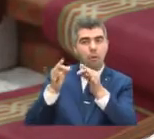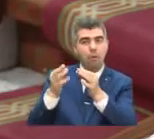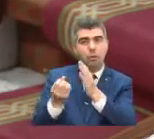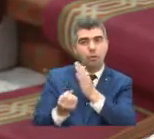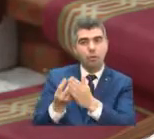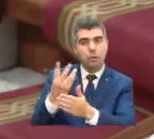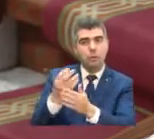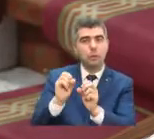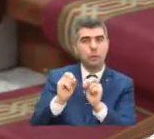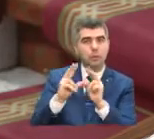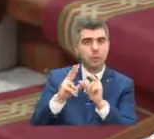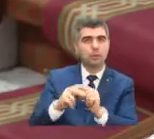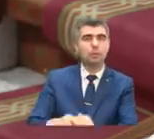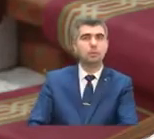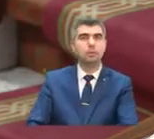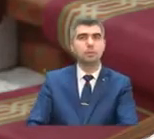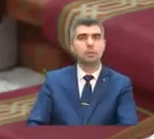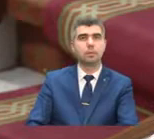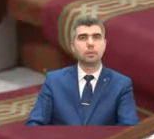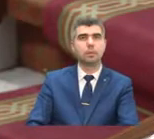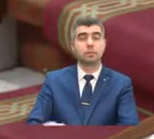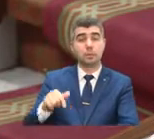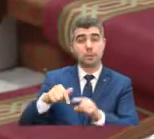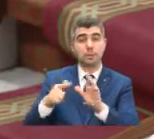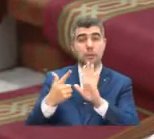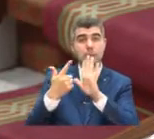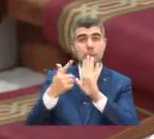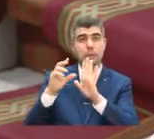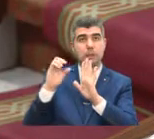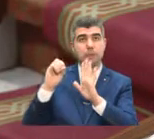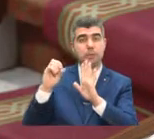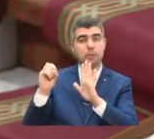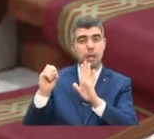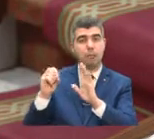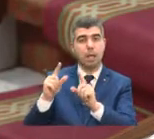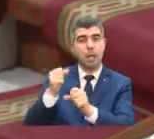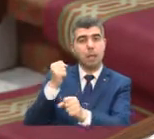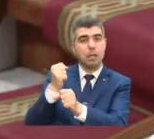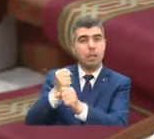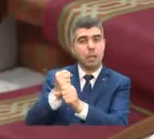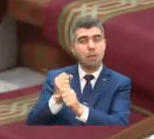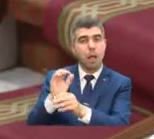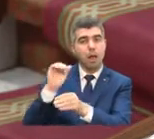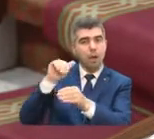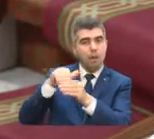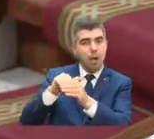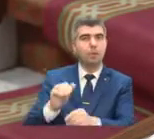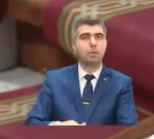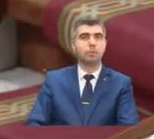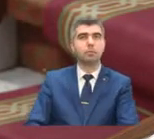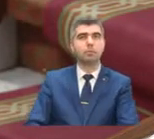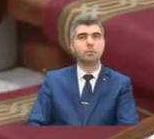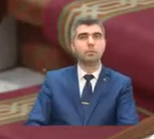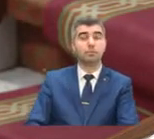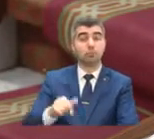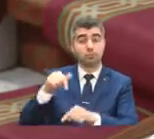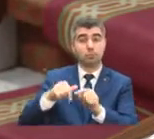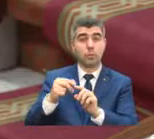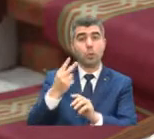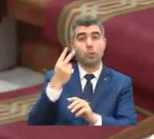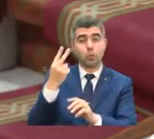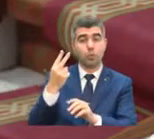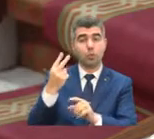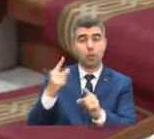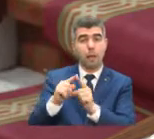لأن عدات كاين 700 ديال العمال اللي كيشتغلوا في هذه المنطقة، كاين جوج ديال لي بيبينيير